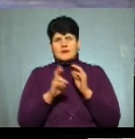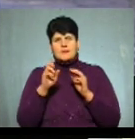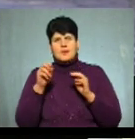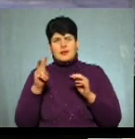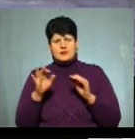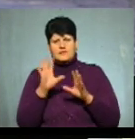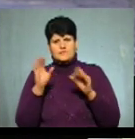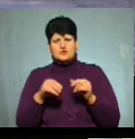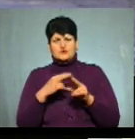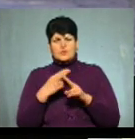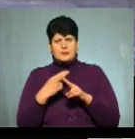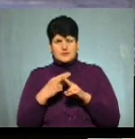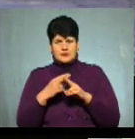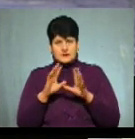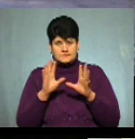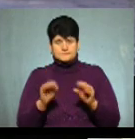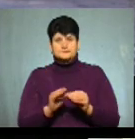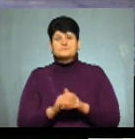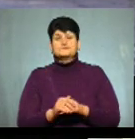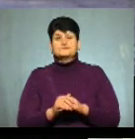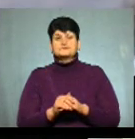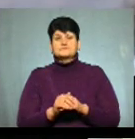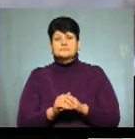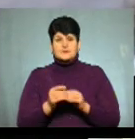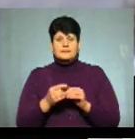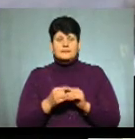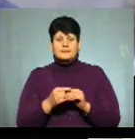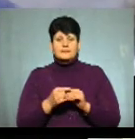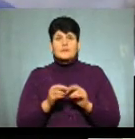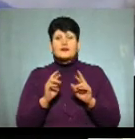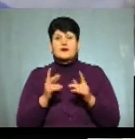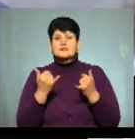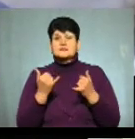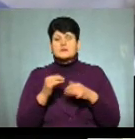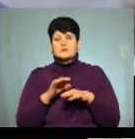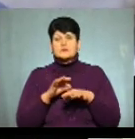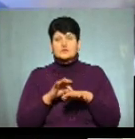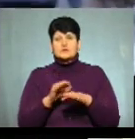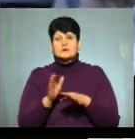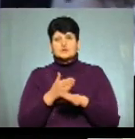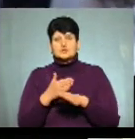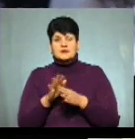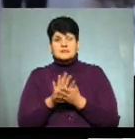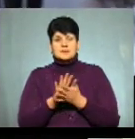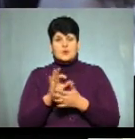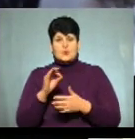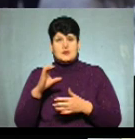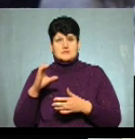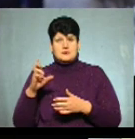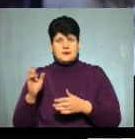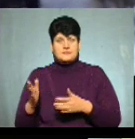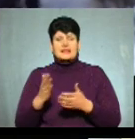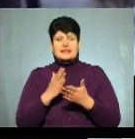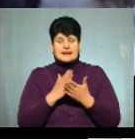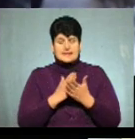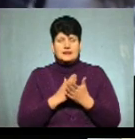виключно металеві, ну, негорючі, щоб були в цьому плані. Як зараз відбувається сортування сміття в ОСББ? Є деякі ОСББ,